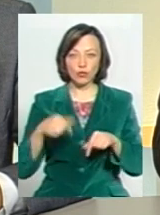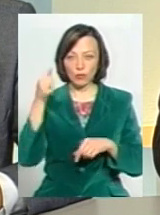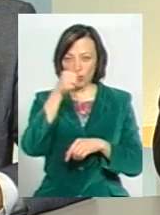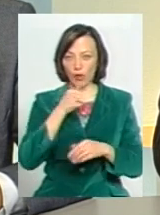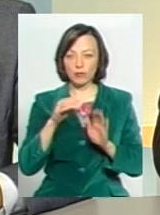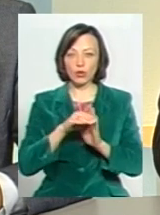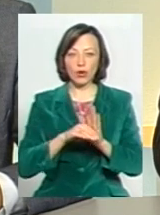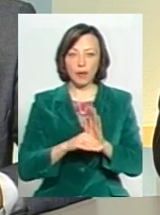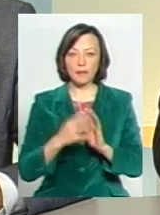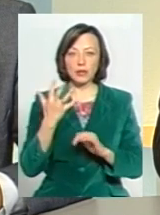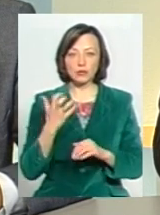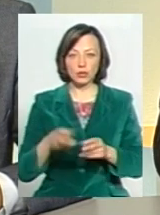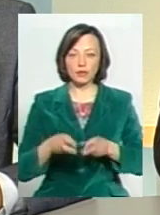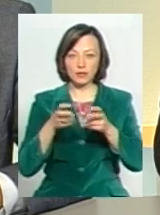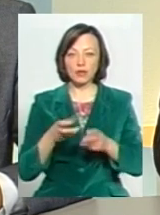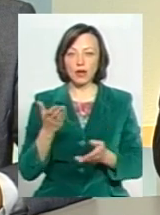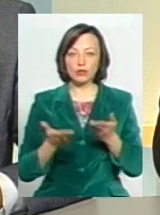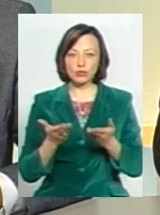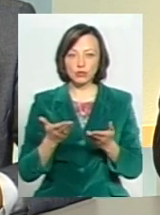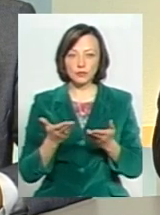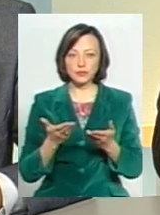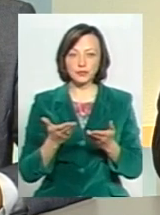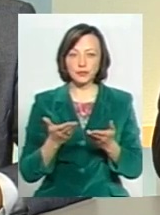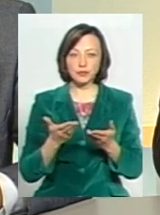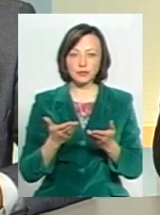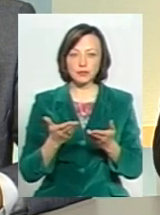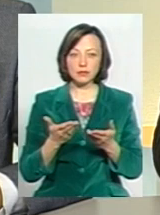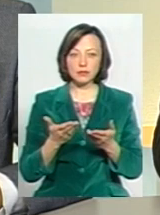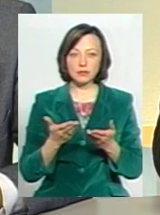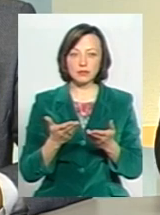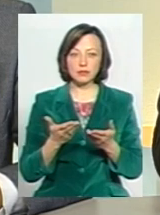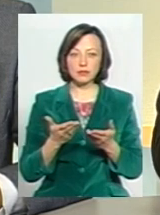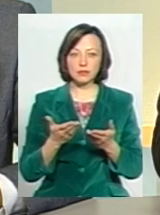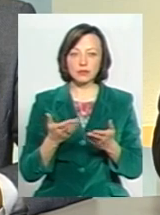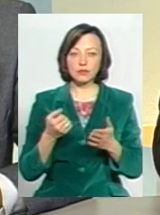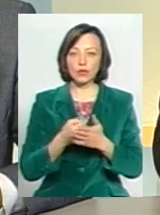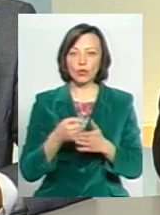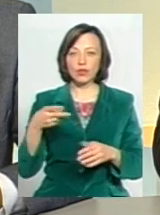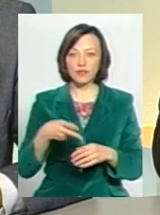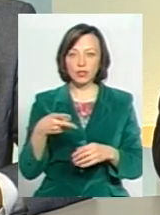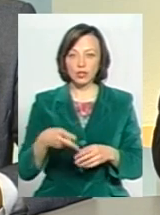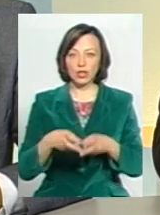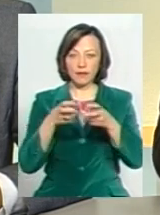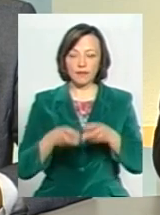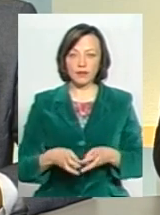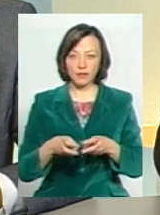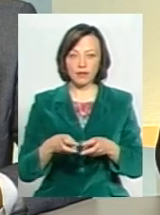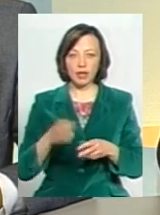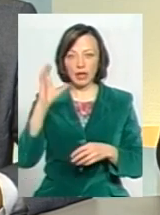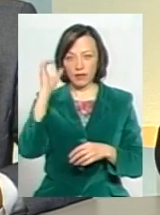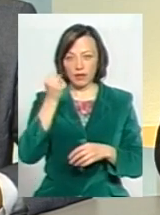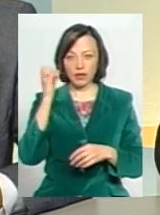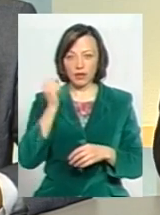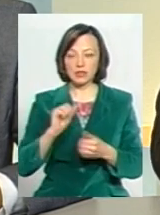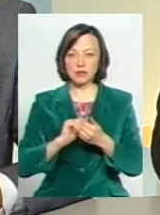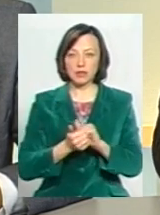році програмних на 500 ліфтів. Якщо навіть Кривий Ріг, порядка десь до 2000 ліфтів в Кривий Ріг.